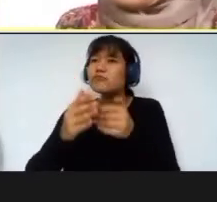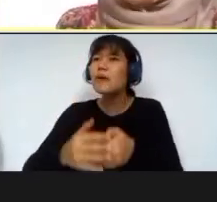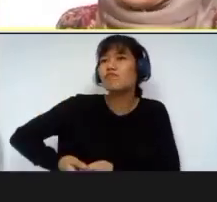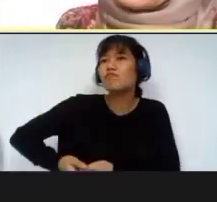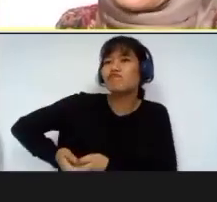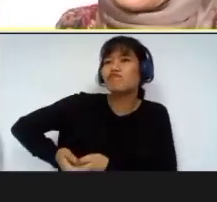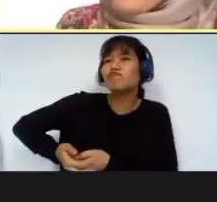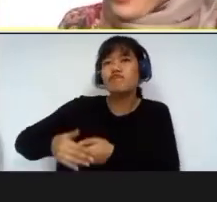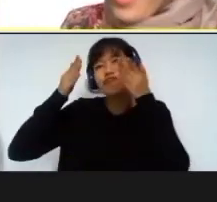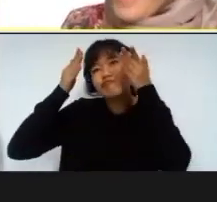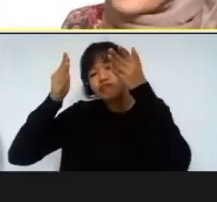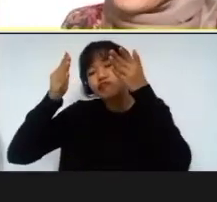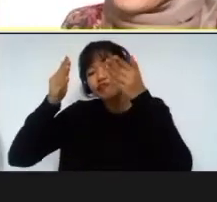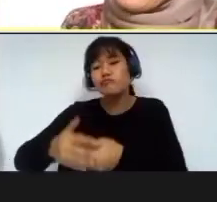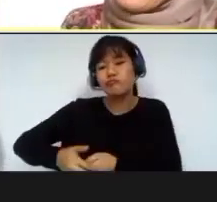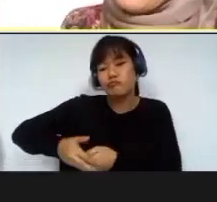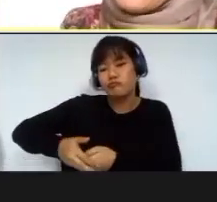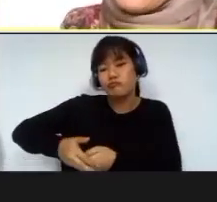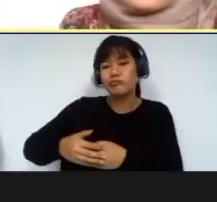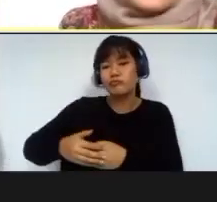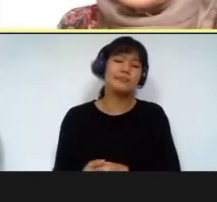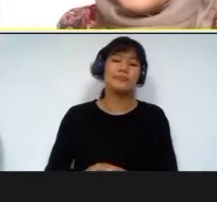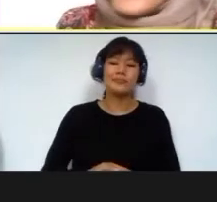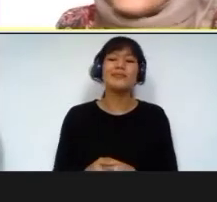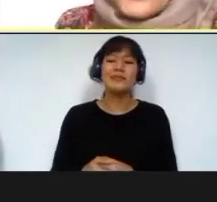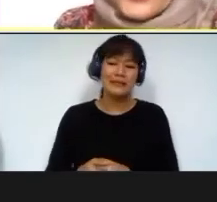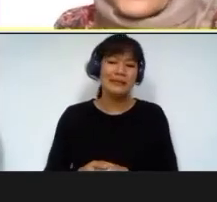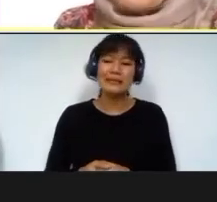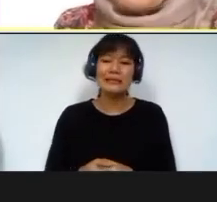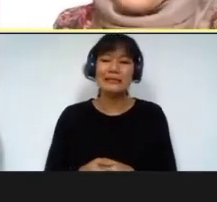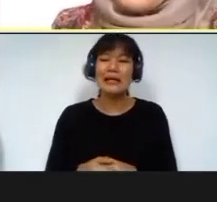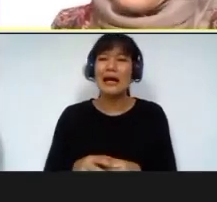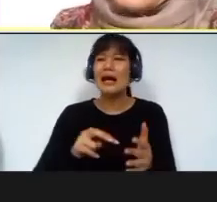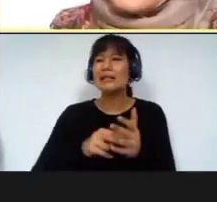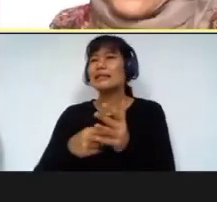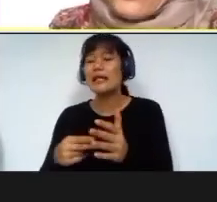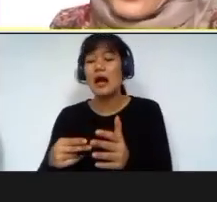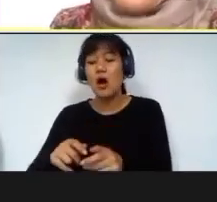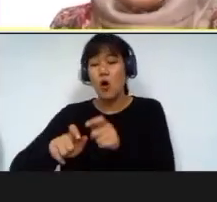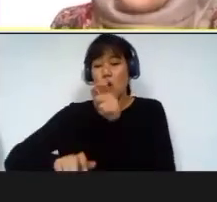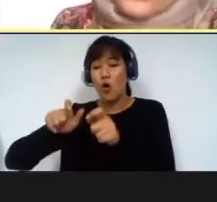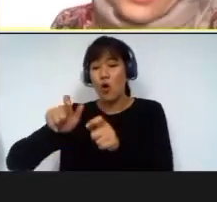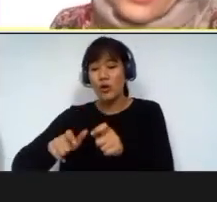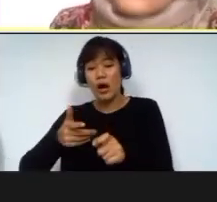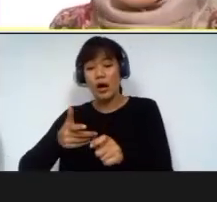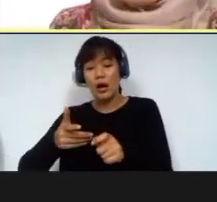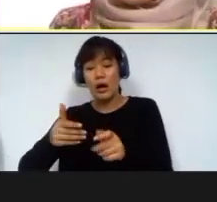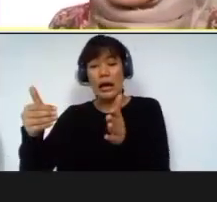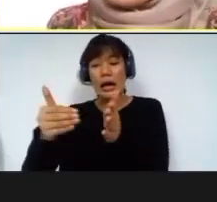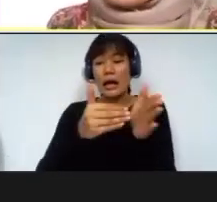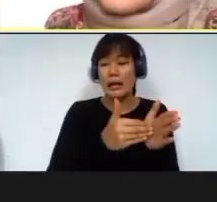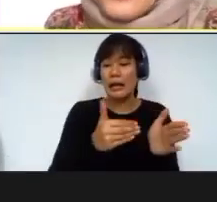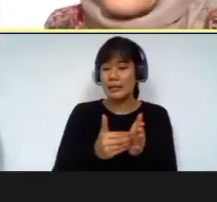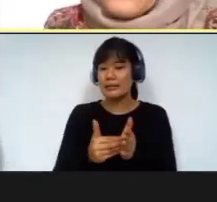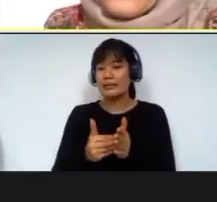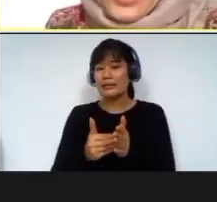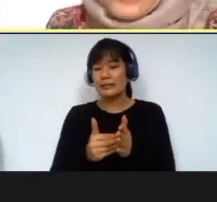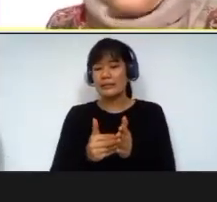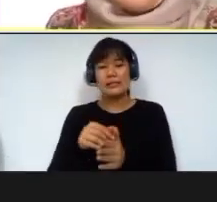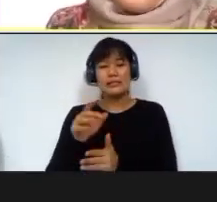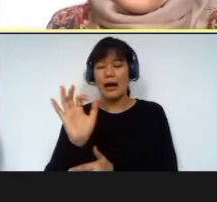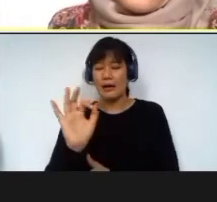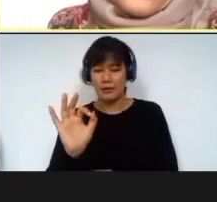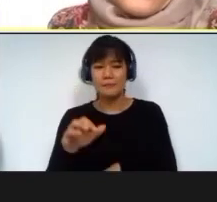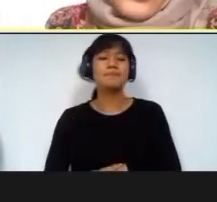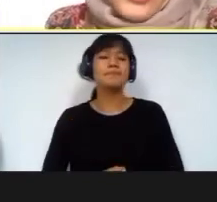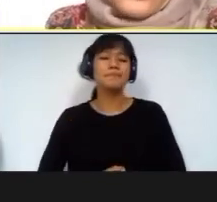ujung ruang kelas gitu. Jadi tidak ada hal yang menghalangi seseorang karena peran-peran yang sedang dilakukan